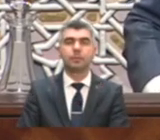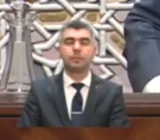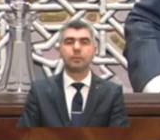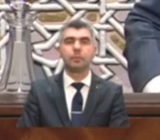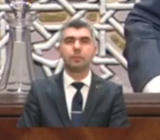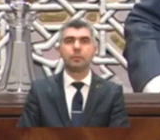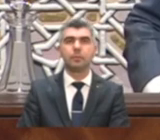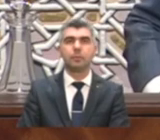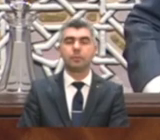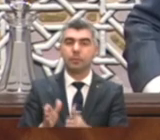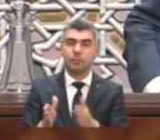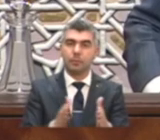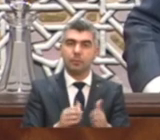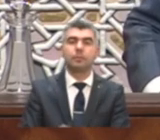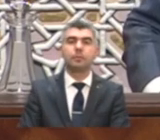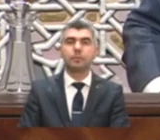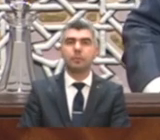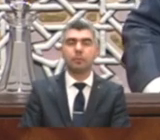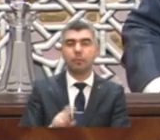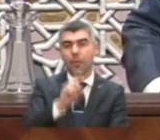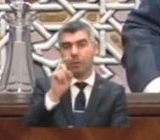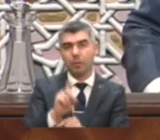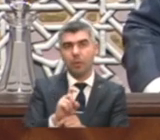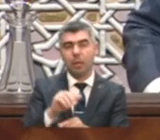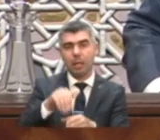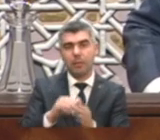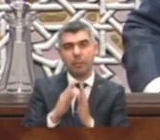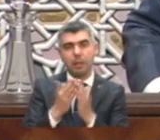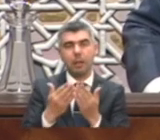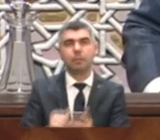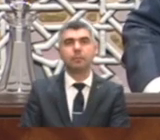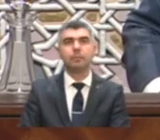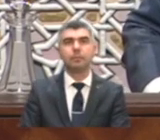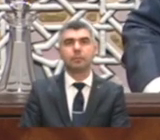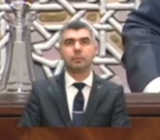النائب امر الى المتحدث الثاني عن فريق التقدم والاشتراكيه.